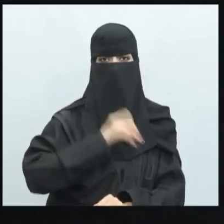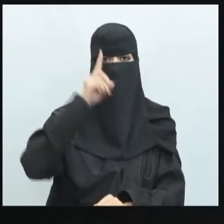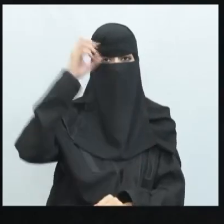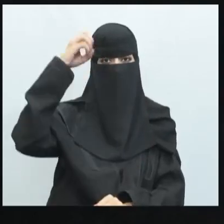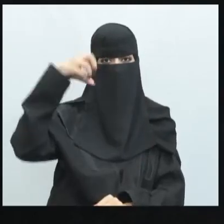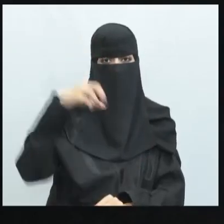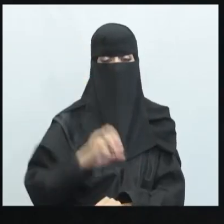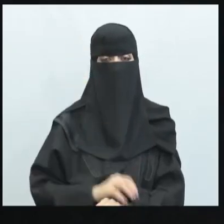ورحمه الله وبركاته